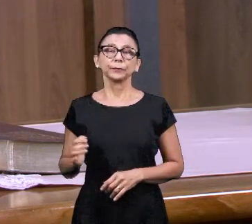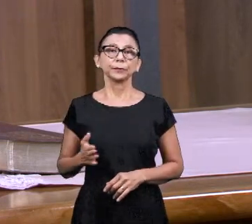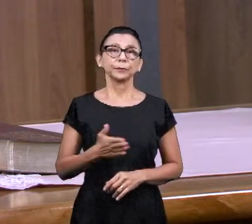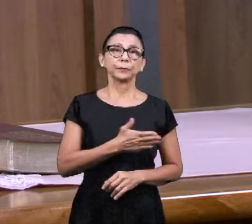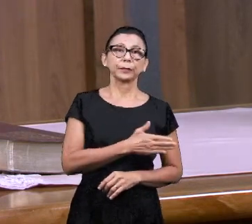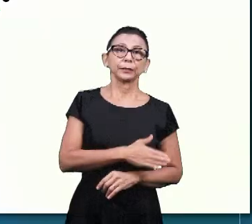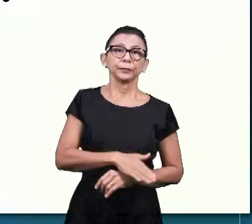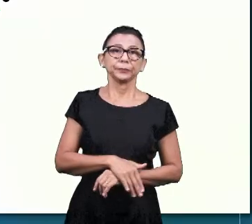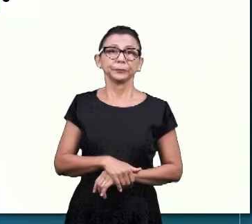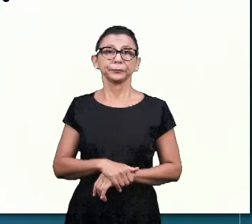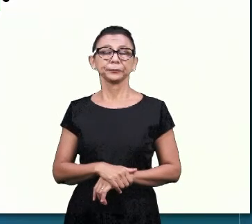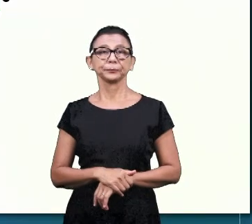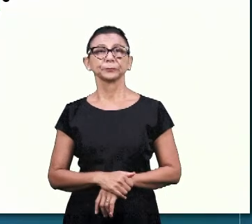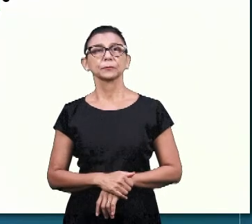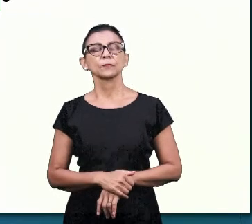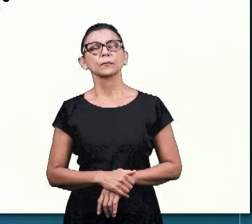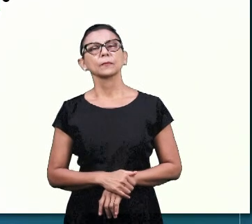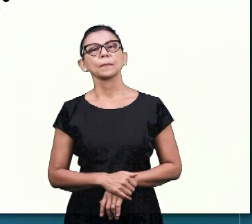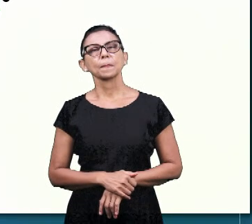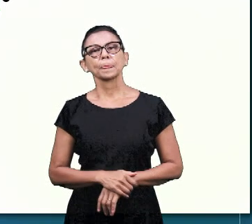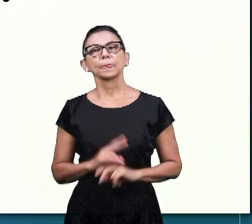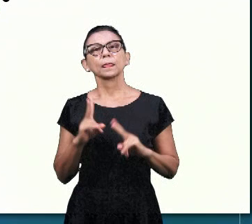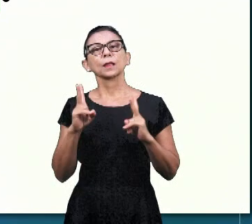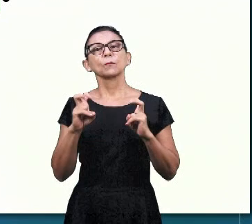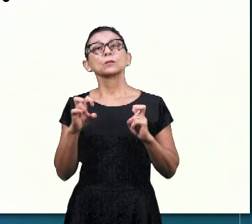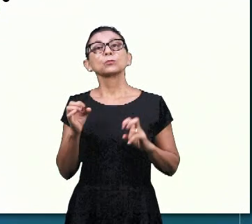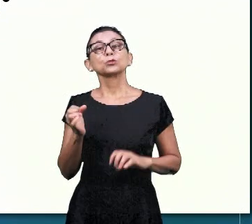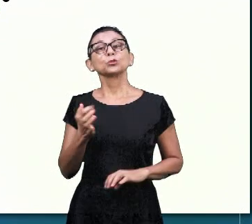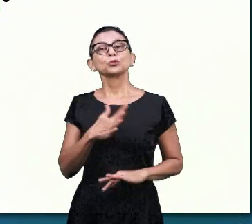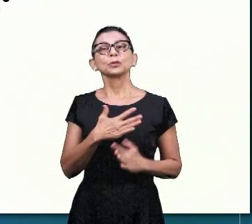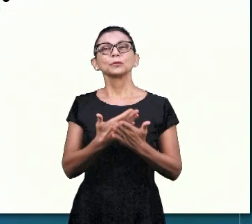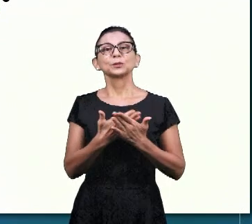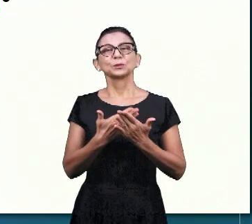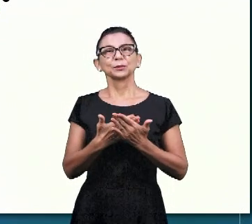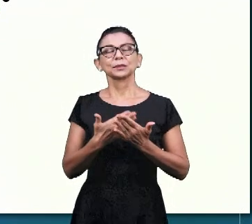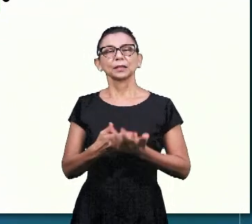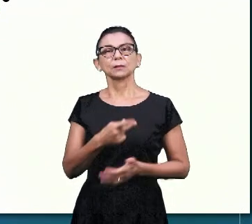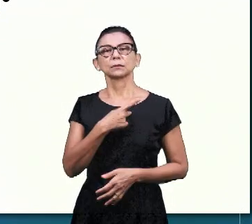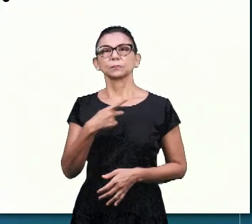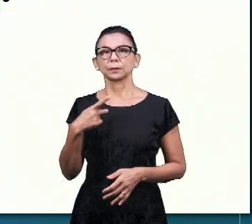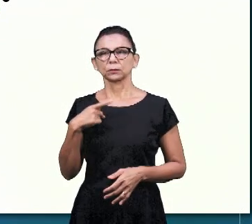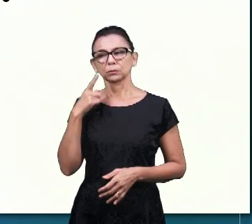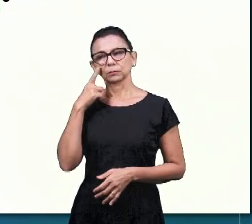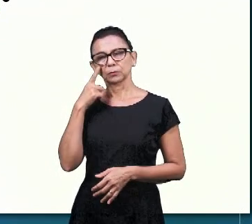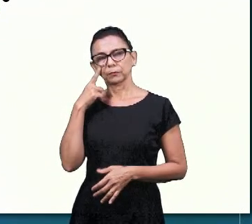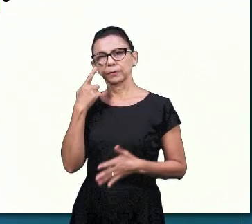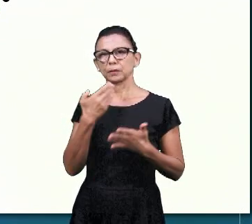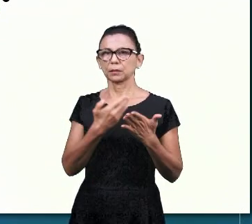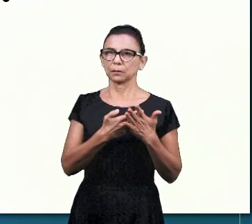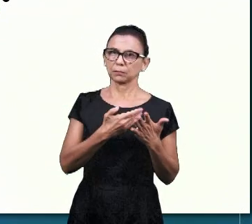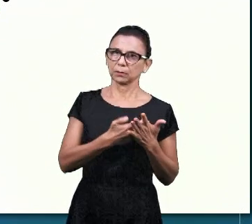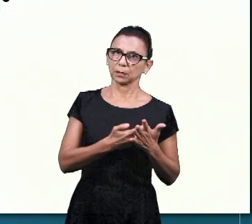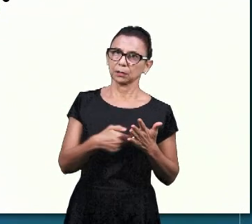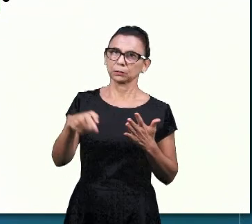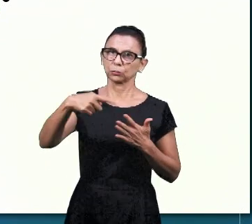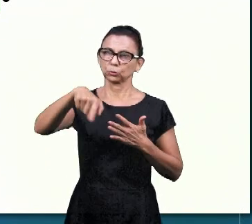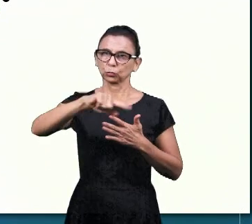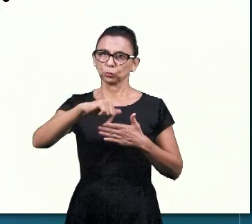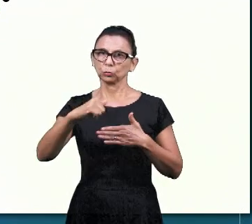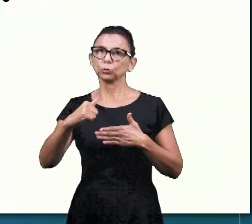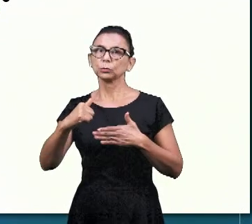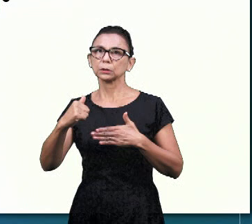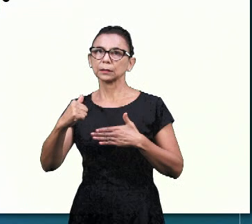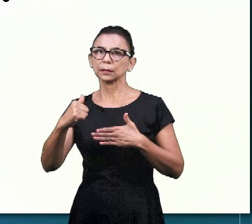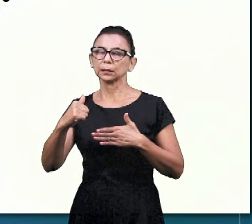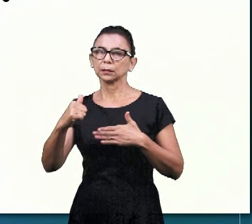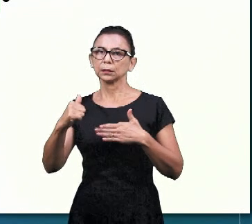objectifs. Donc, les nouvelles questions dans le nouveau sujet que nous allons étudier, les